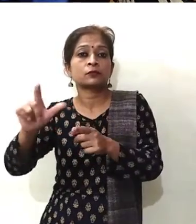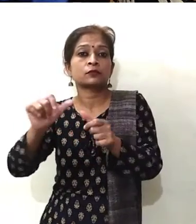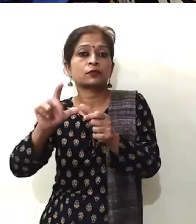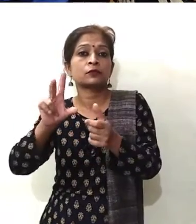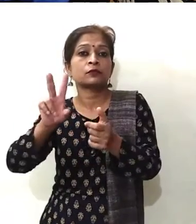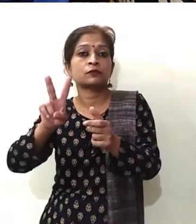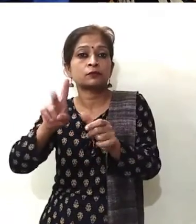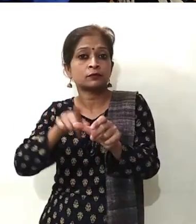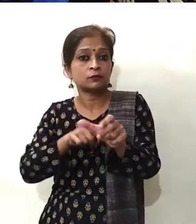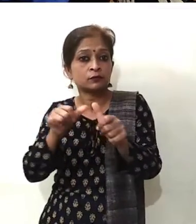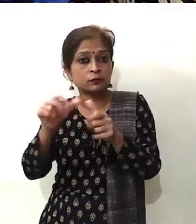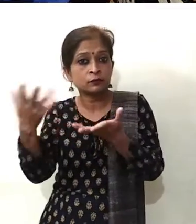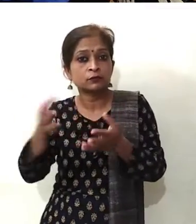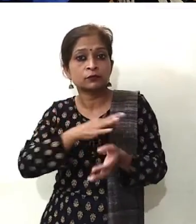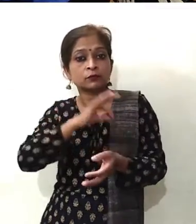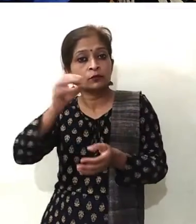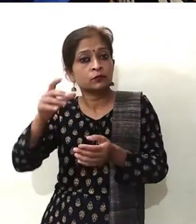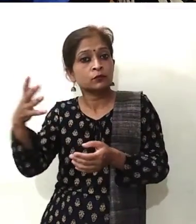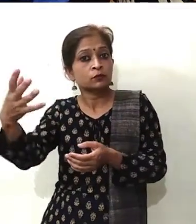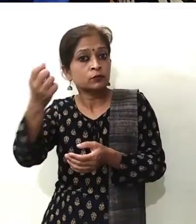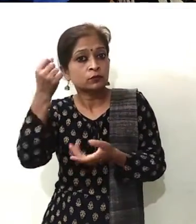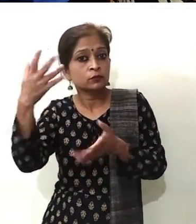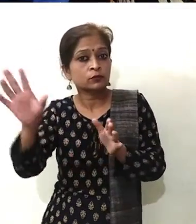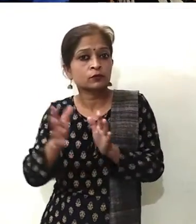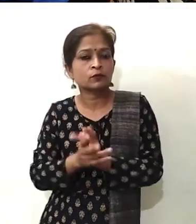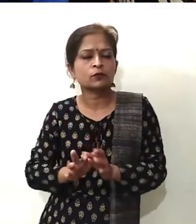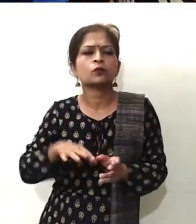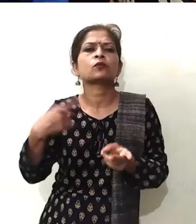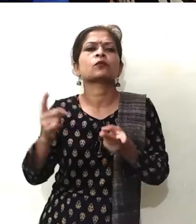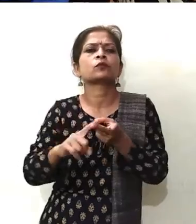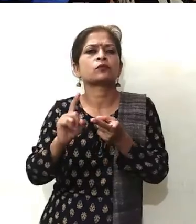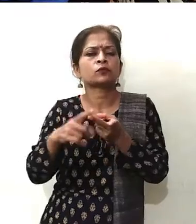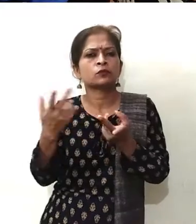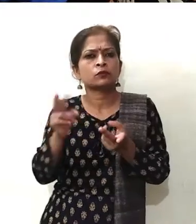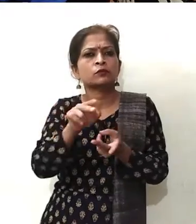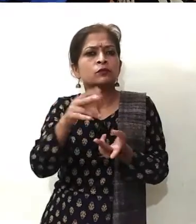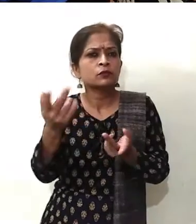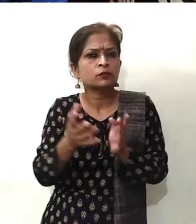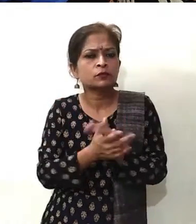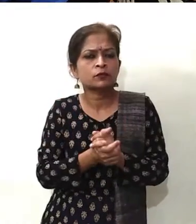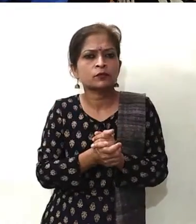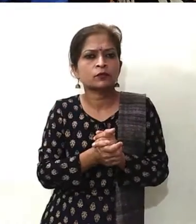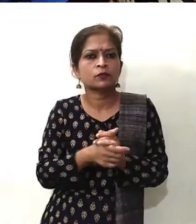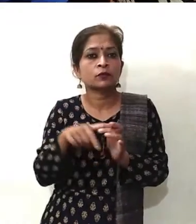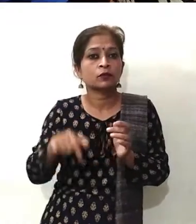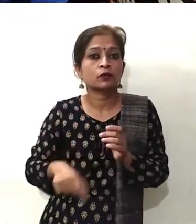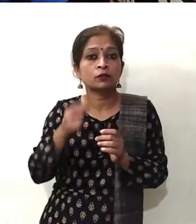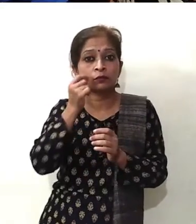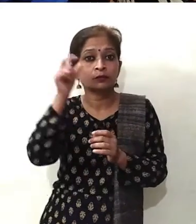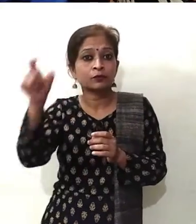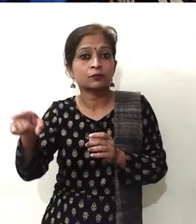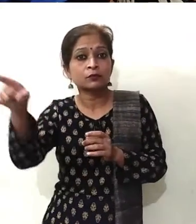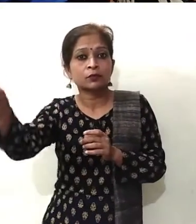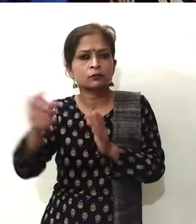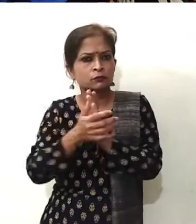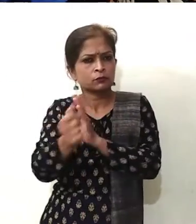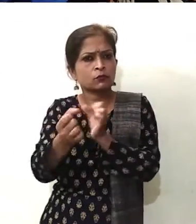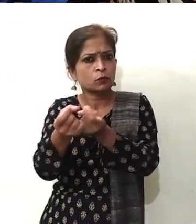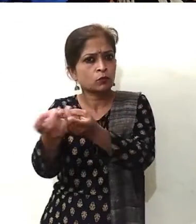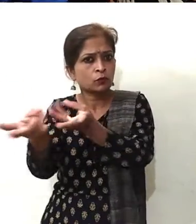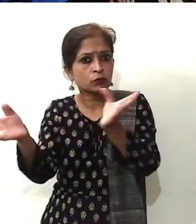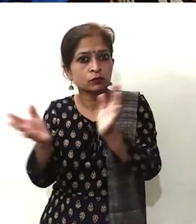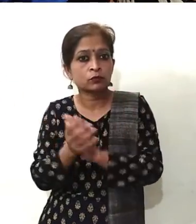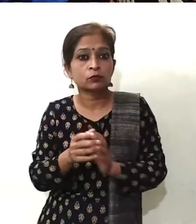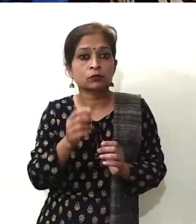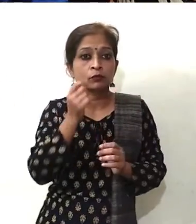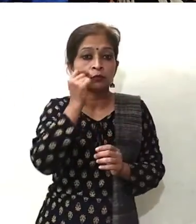हुआ। दूसरा मायना ये हो सकता है कि एकलव्य के पास क्षमताएं तो बहुत आ गई, अर्जुन से